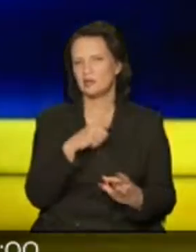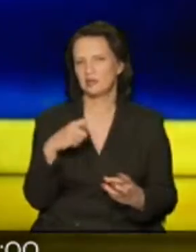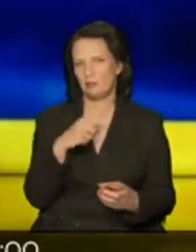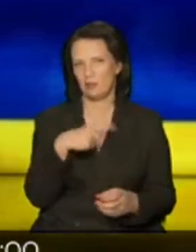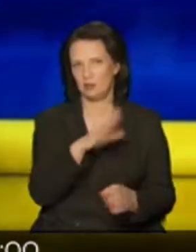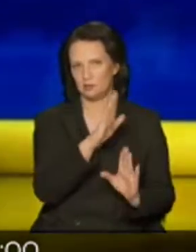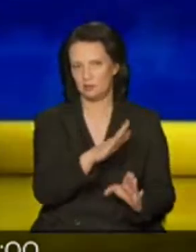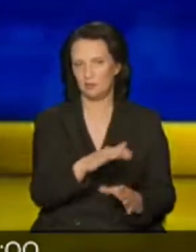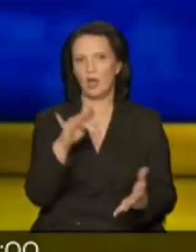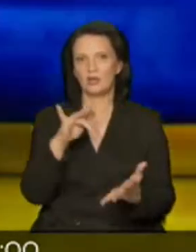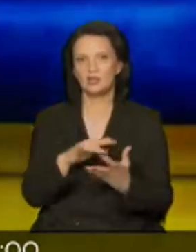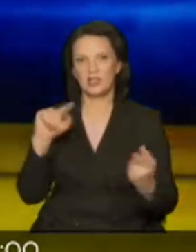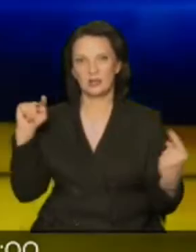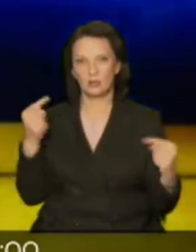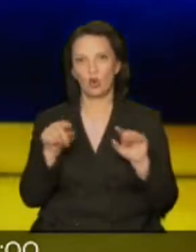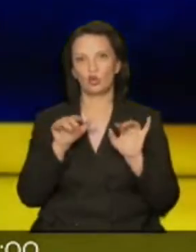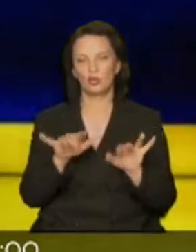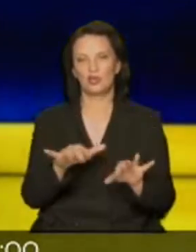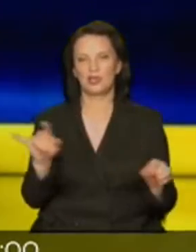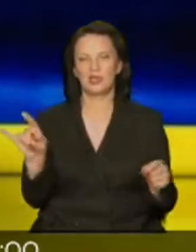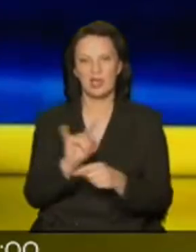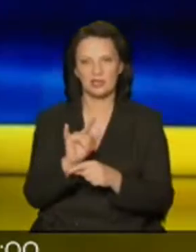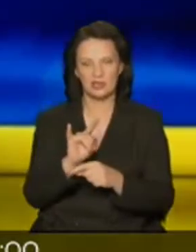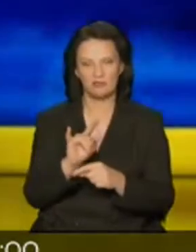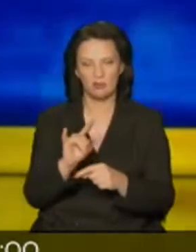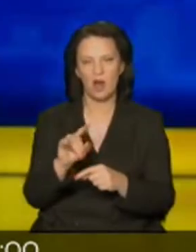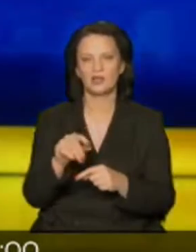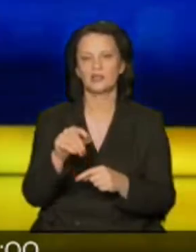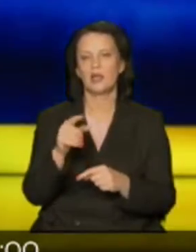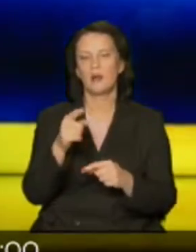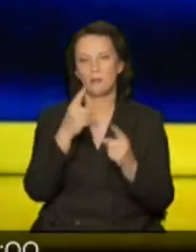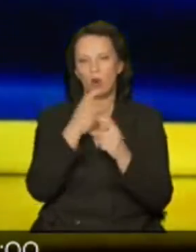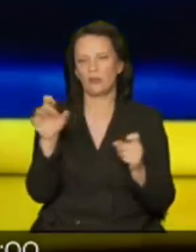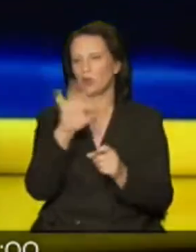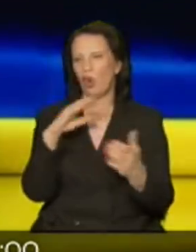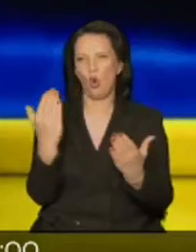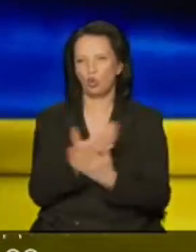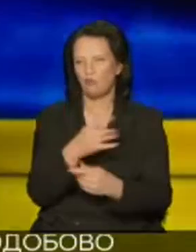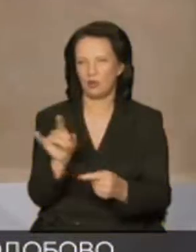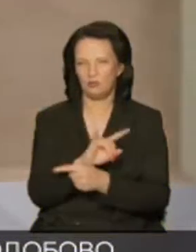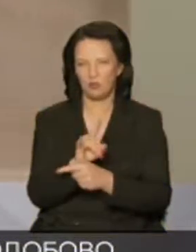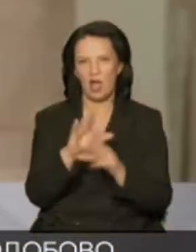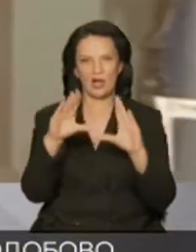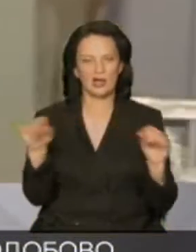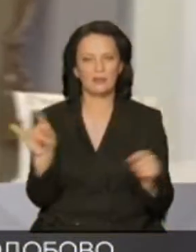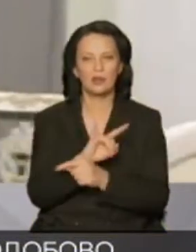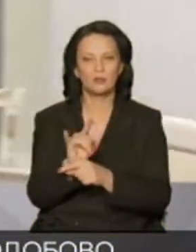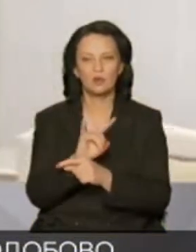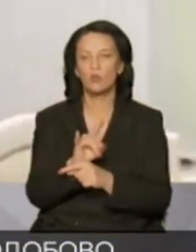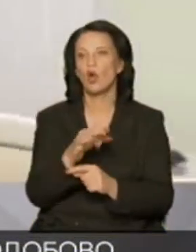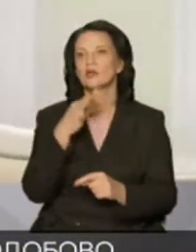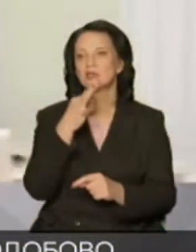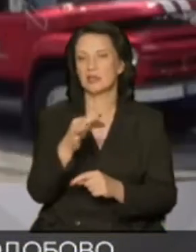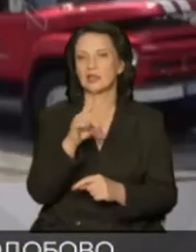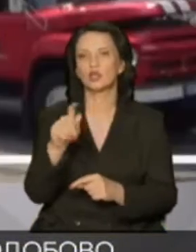Центр протидії дезінформації повідомив про нові фейки від російських пропагандистів. Напередодні кремлівські брехуни заявили, що українська сторона замінувала, нібито